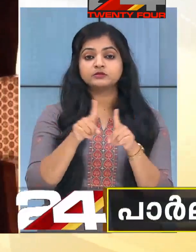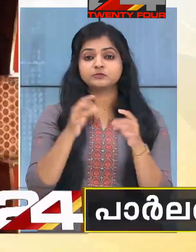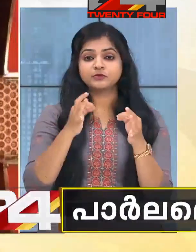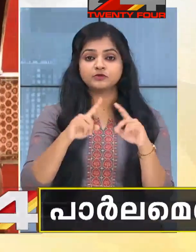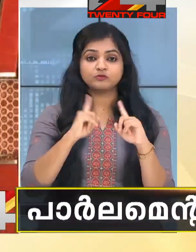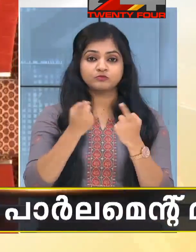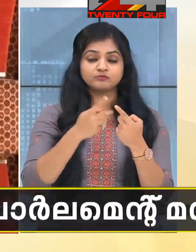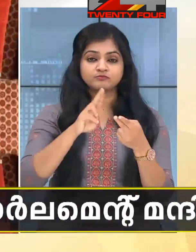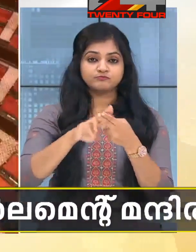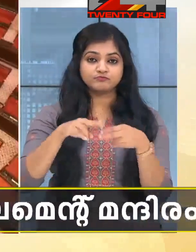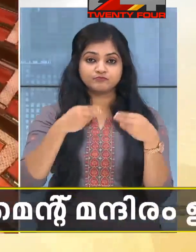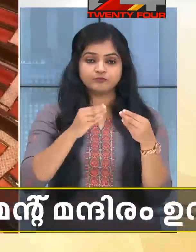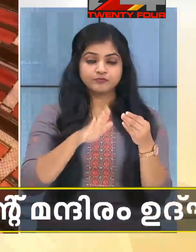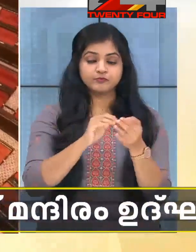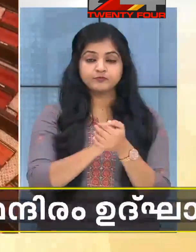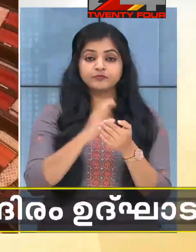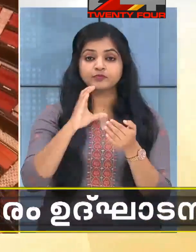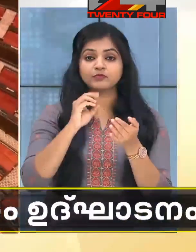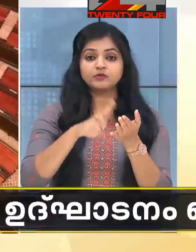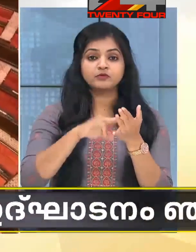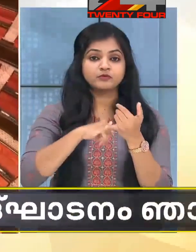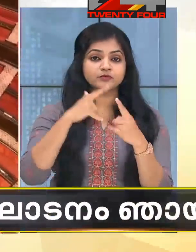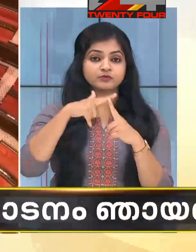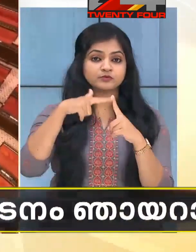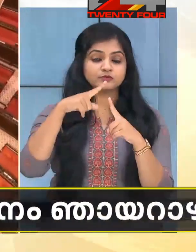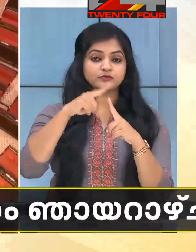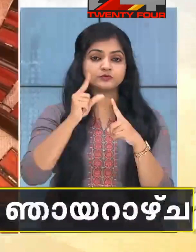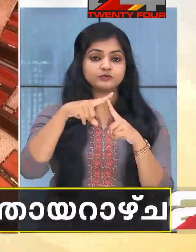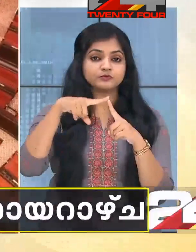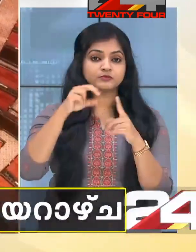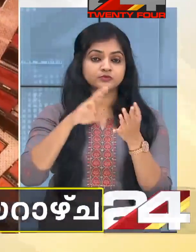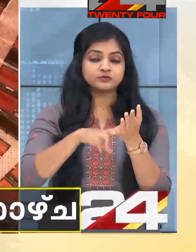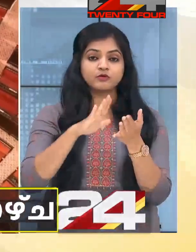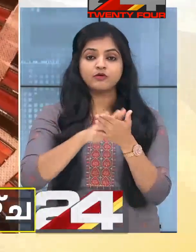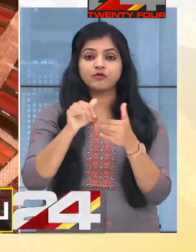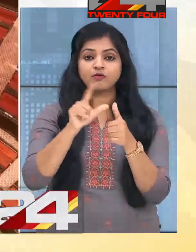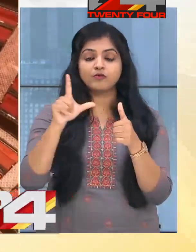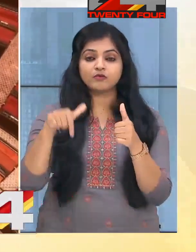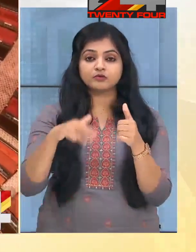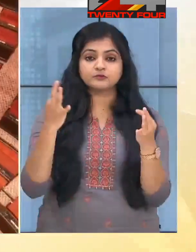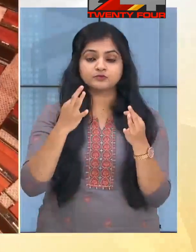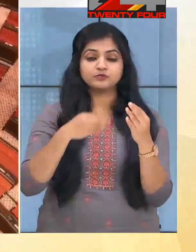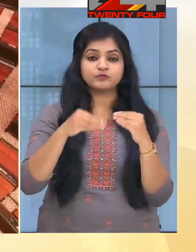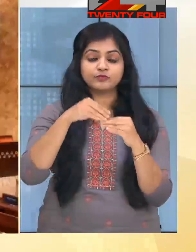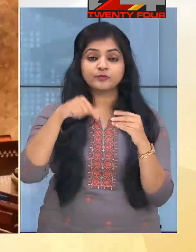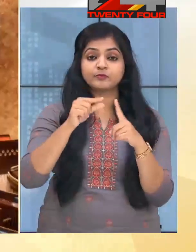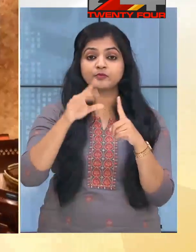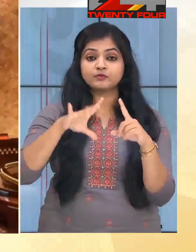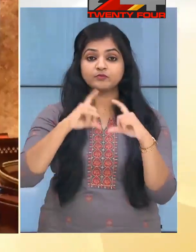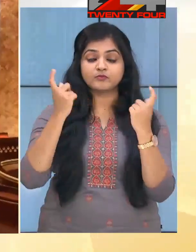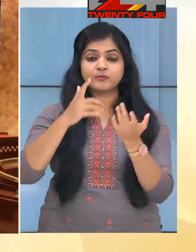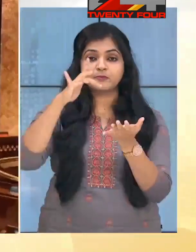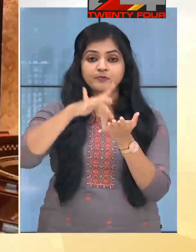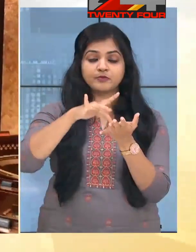ബന്ധപ്പെട്ടുണ്ട്. കോൺസ്റ്റിറ്റ്യൂഷൻ ഹാളാണ് പുതിയ പാർലമെന്റ് മന്ദിരത്തിന്റെ ഒരു വലിയ പ്രത്യേകത. പാർലമെന്റ് മന്ദിരത്തിന്റെ മധ്യത്തിലായാണ് ഇതുള്ളത്. ഇതിന് മുകളിലായി